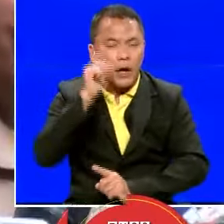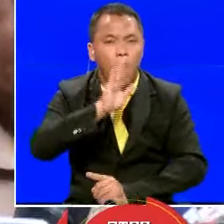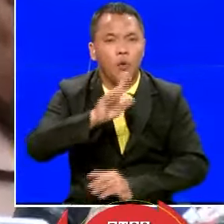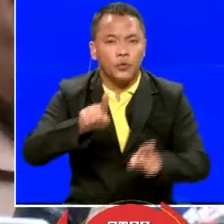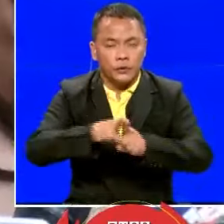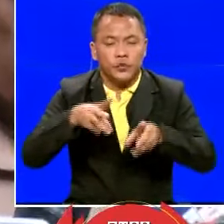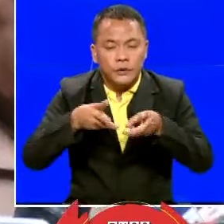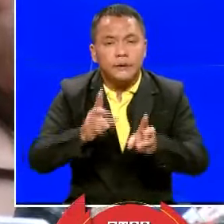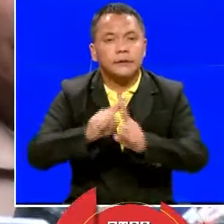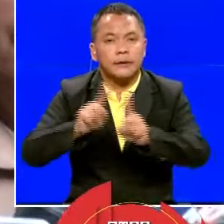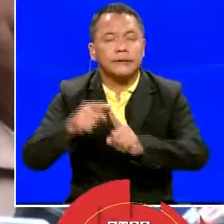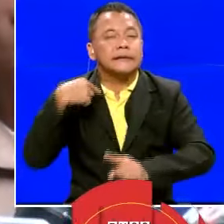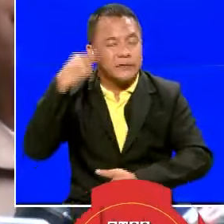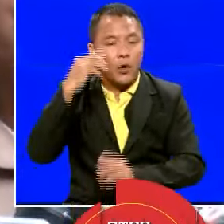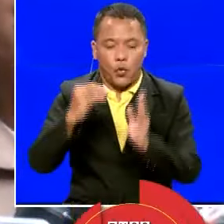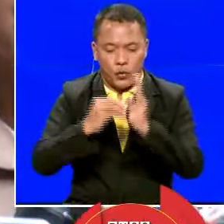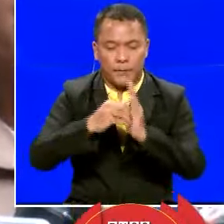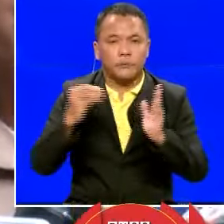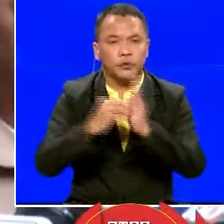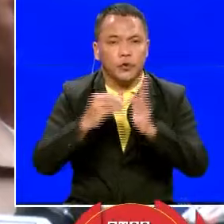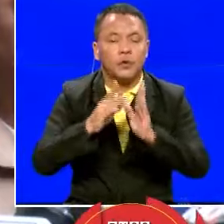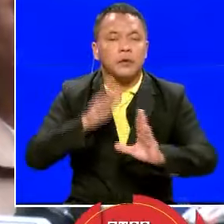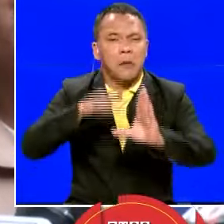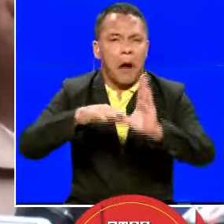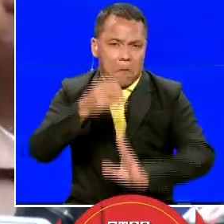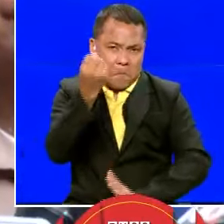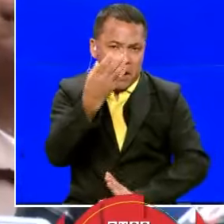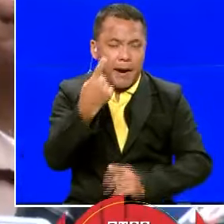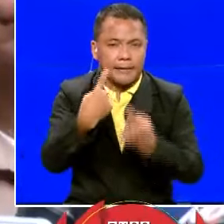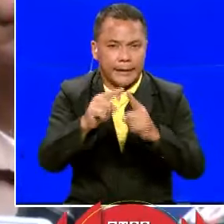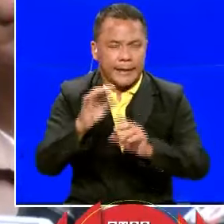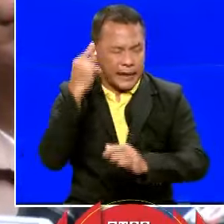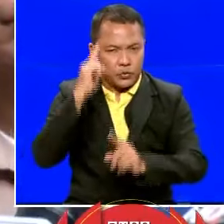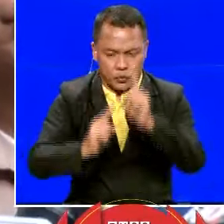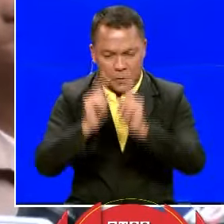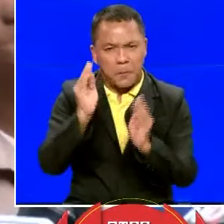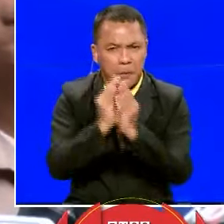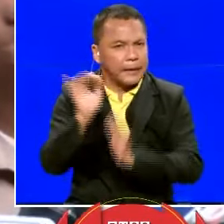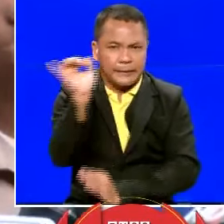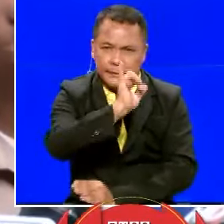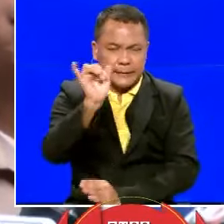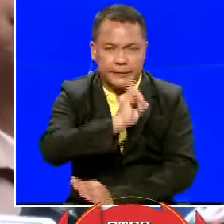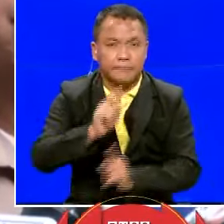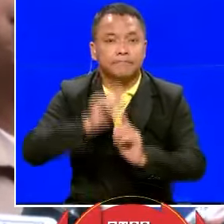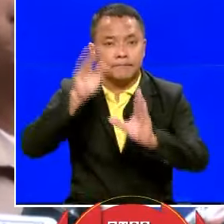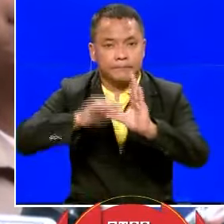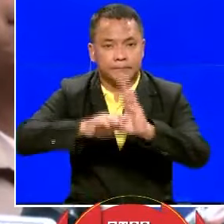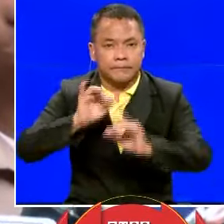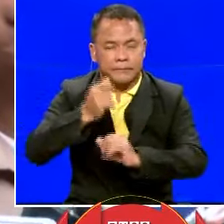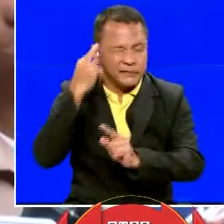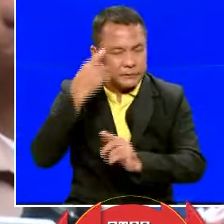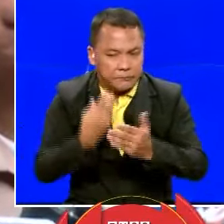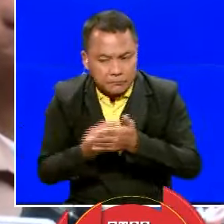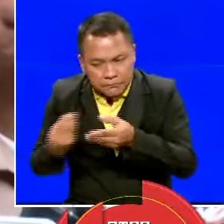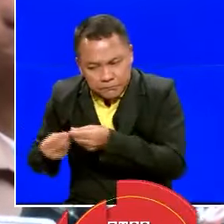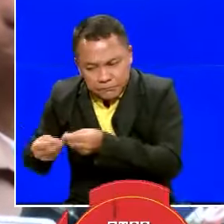ติต่างๆแล้วคาดว่ากทม.จะเป็นจุดที่มีผู้สมัครมากที่สุดแต่ว่ายังประเมินตัวเลขไม่ได้ส่วนการลงสมัครที่อาจจะหัวกัน